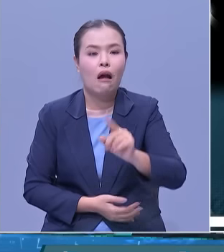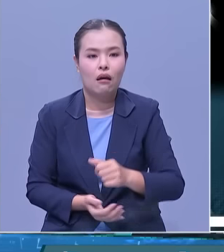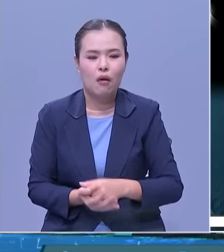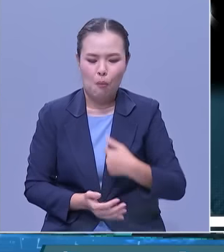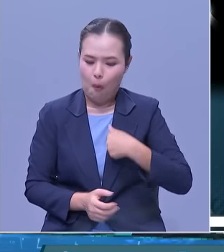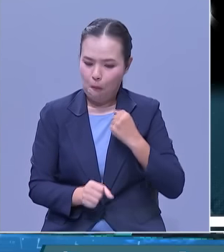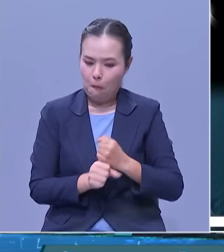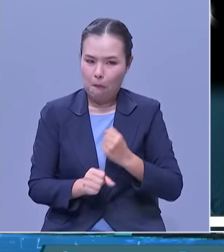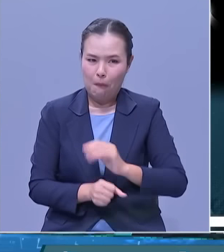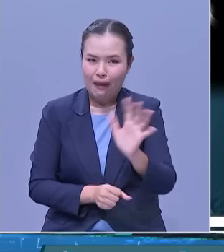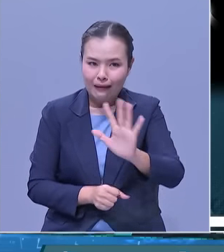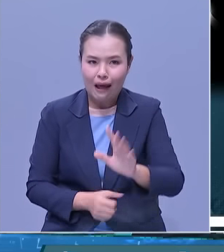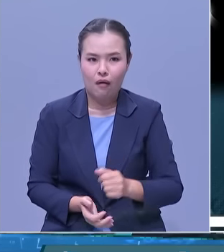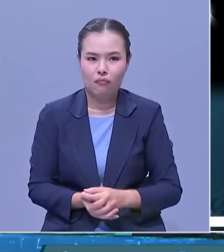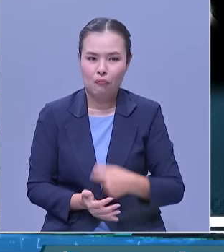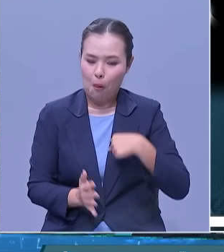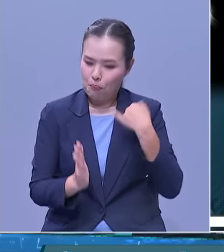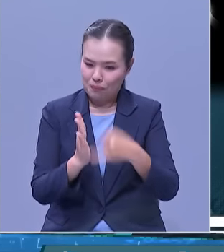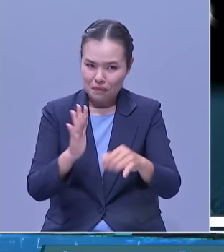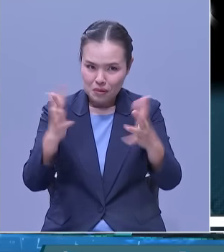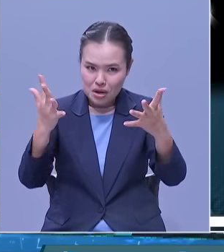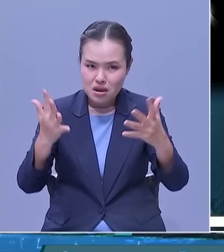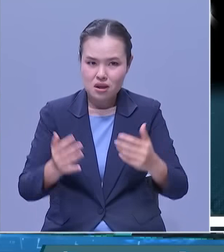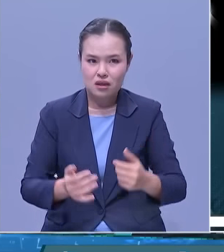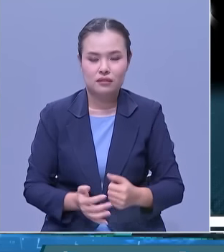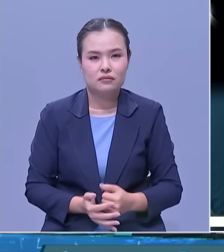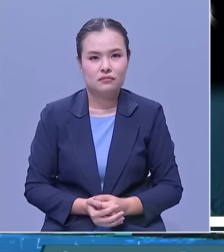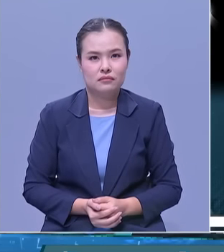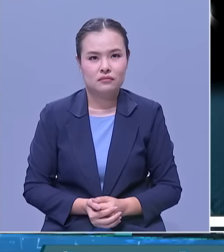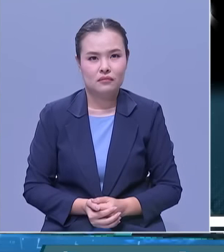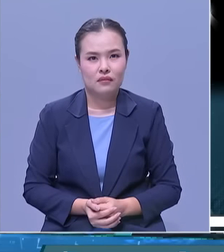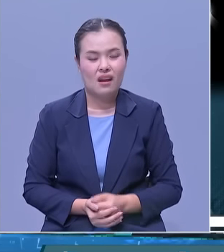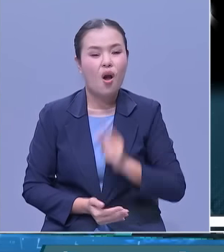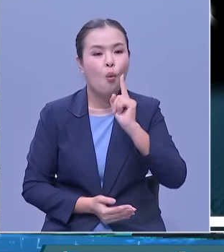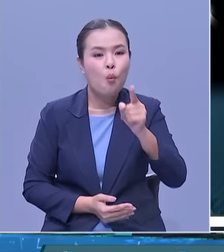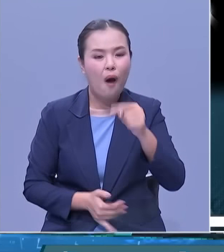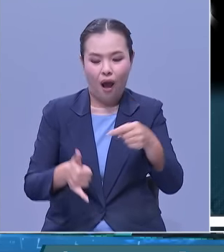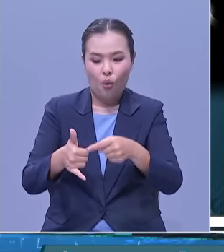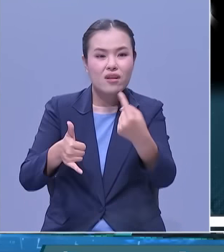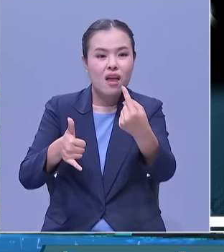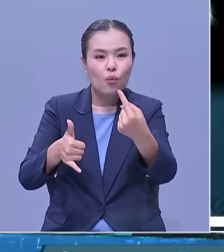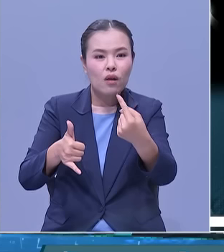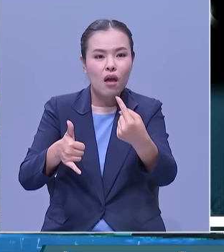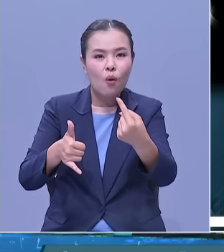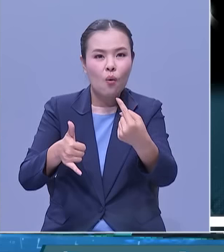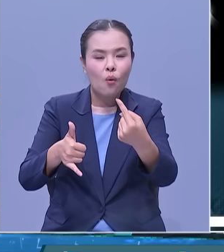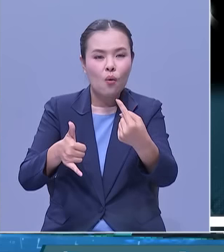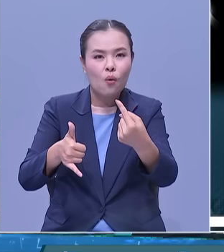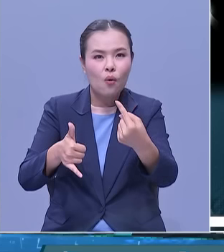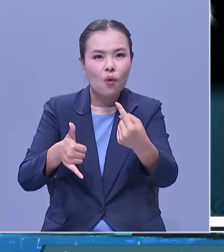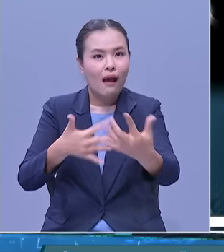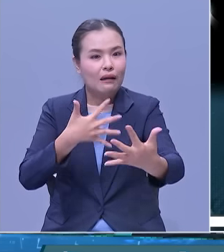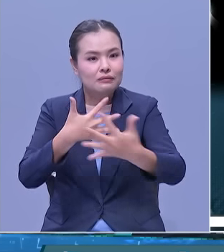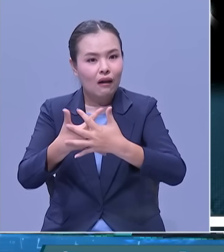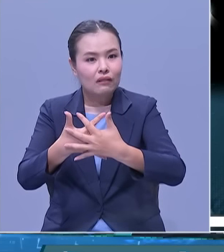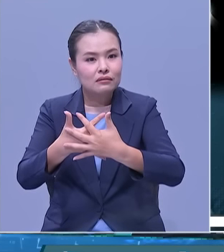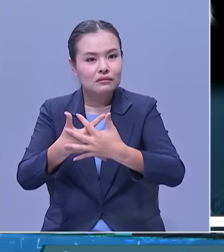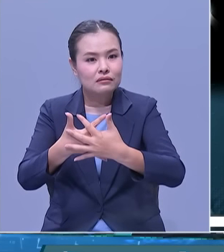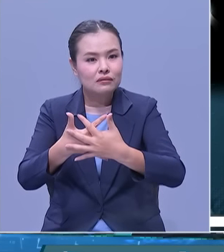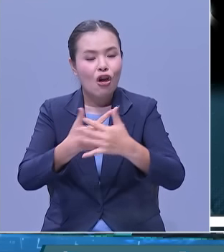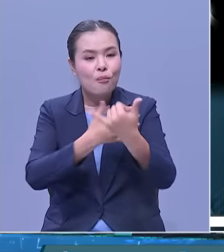่ ะ บริสุทธิ์อ่ะแล้วกล่าวหาโดยเอาคำให้การของคนคนหนึ่งที่ติดเดินติดคุกอยู่